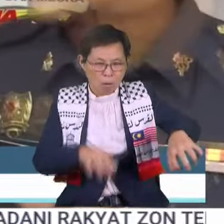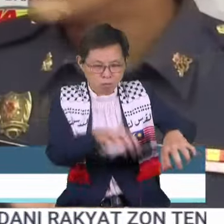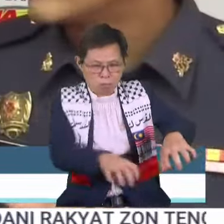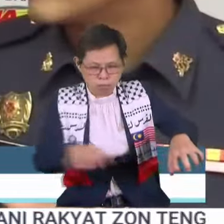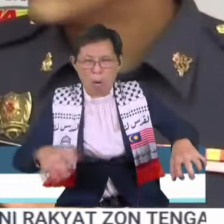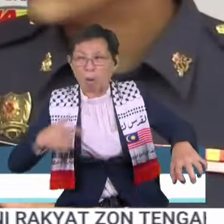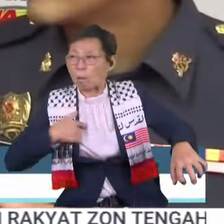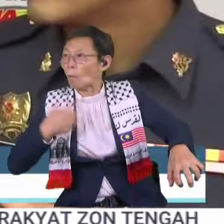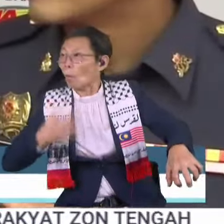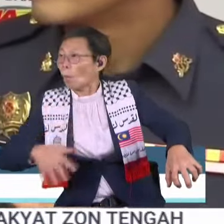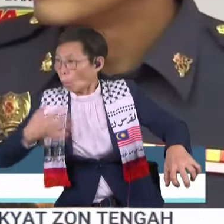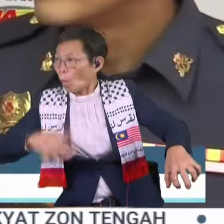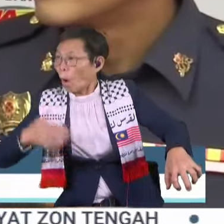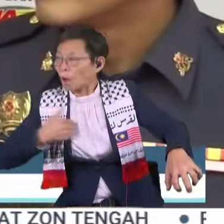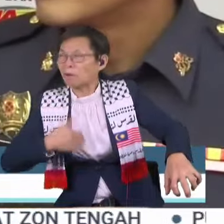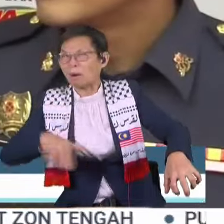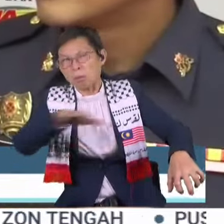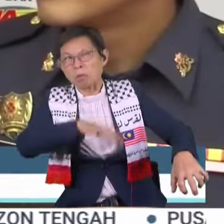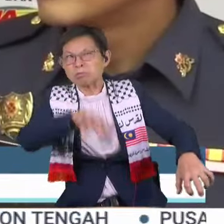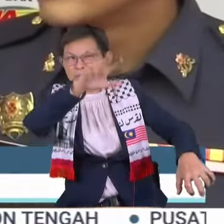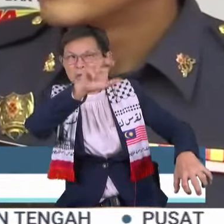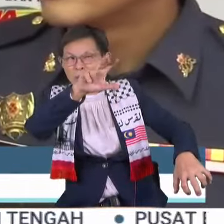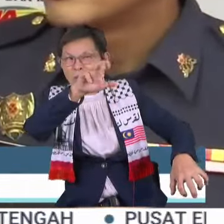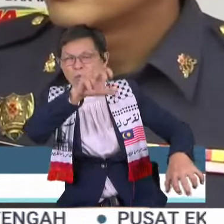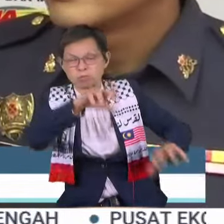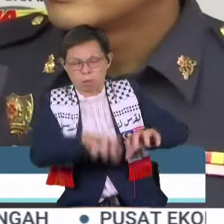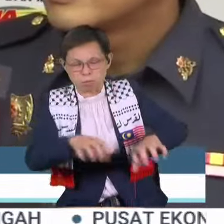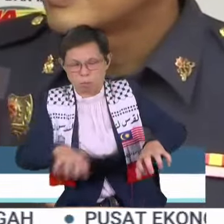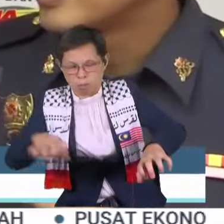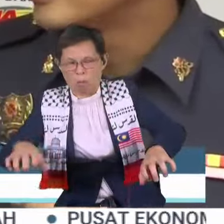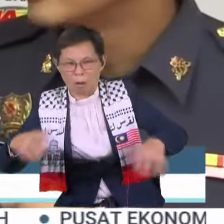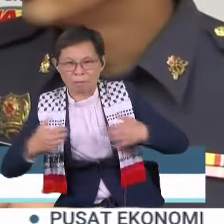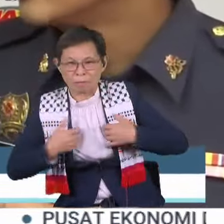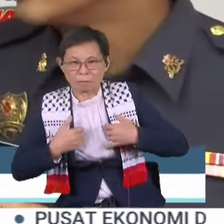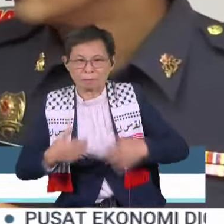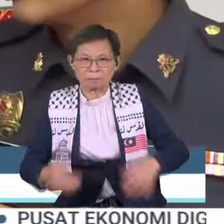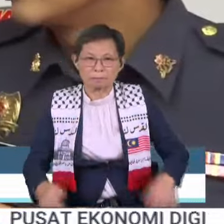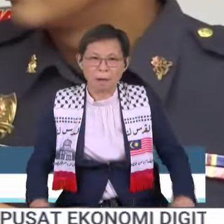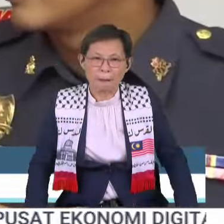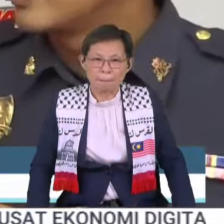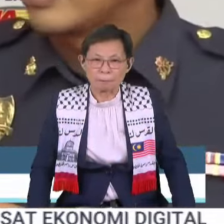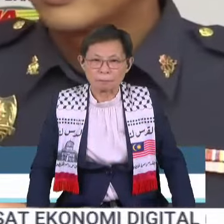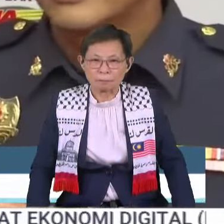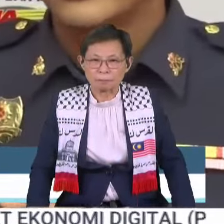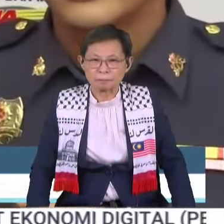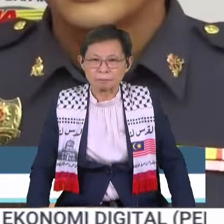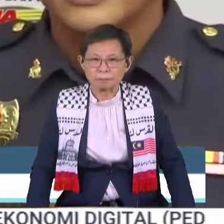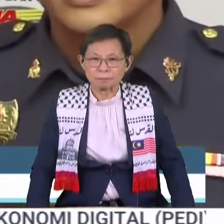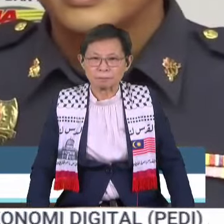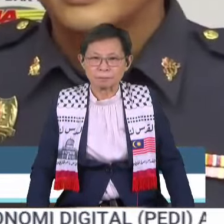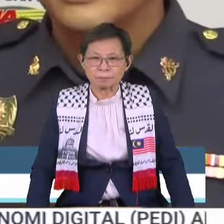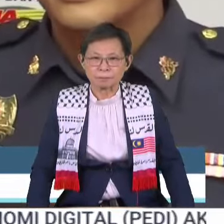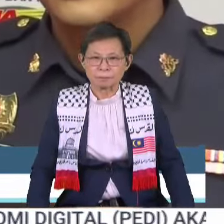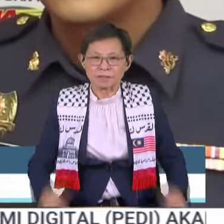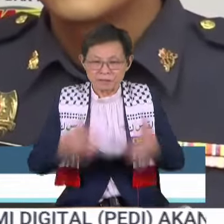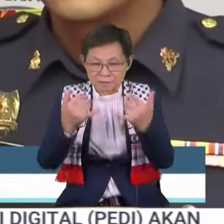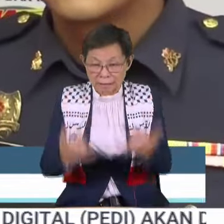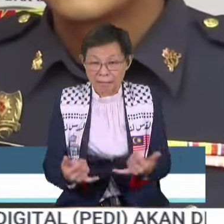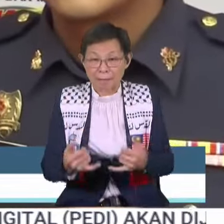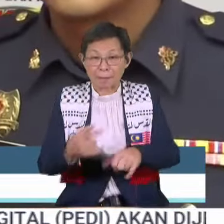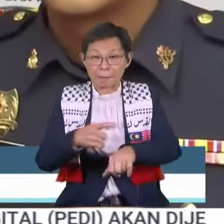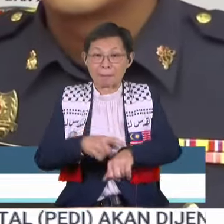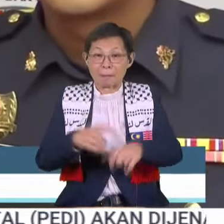banyak 30 30 hot spot untuk kebakaran terbukaan terbuka sekarang pun